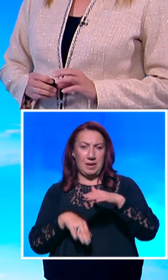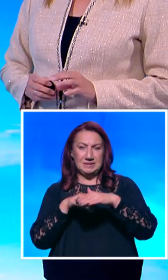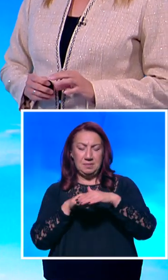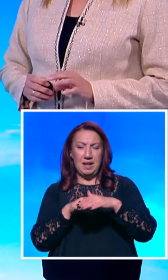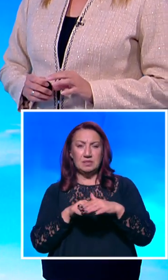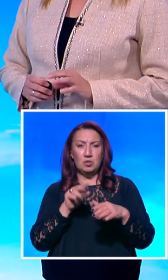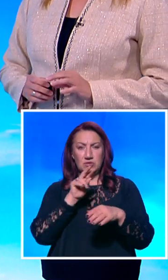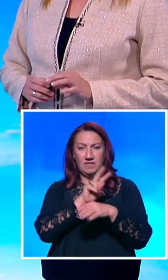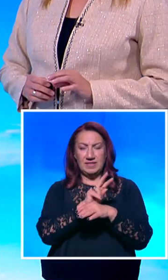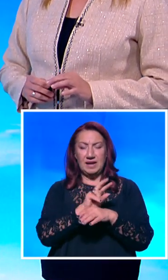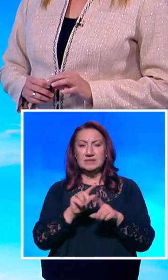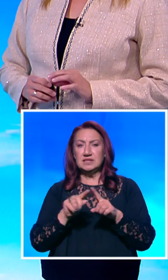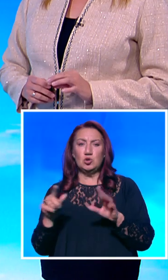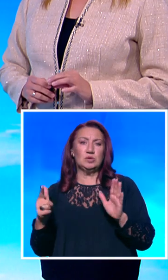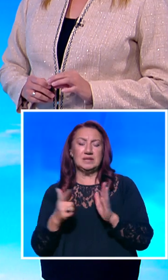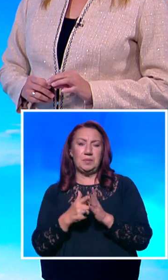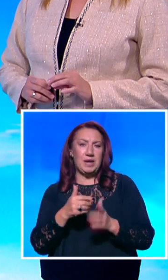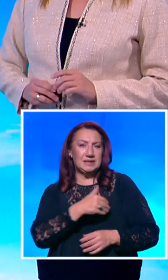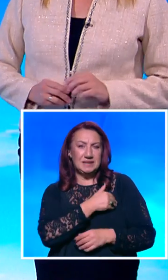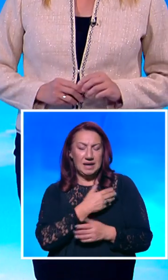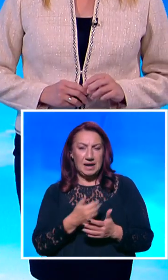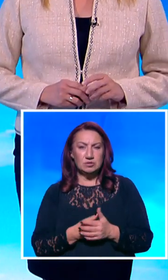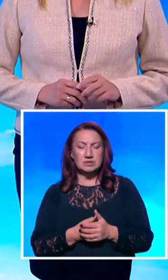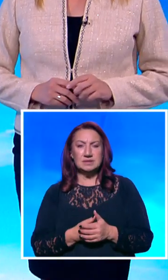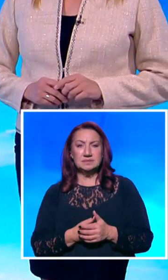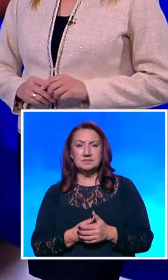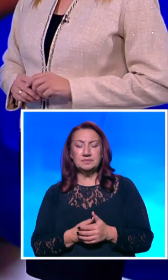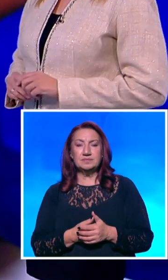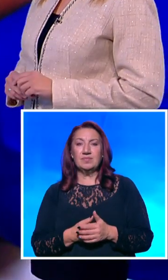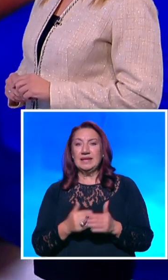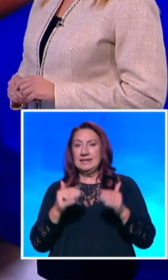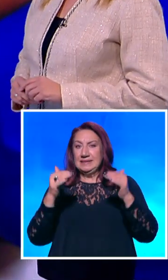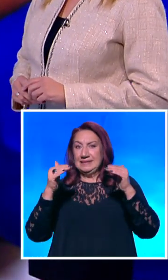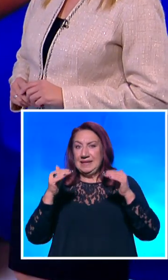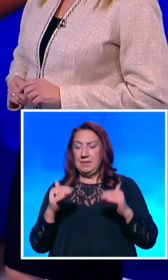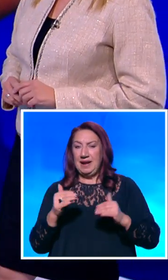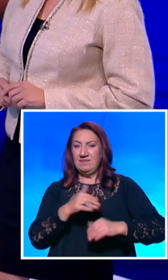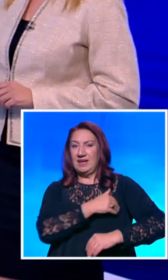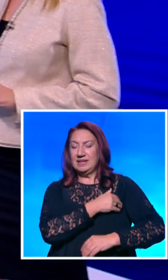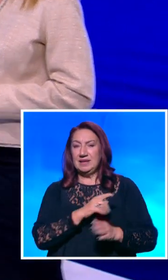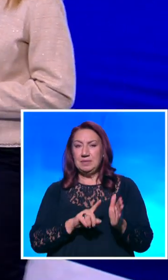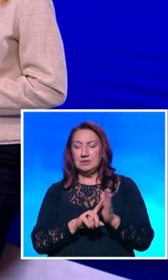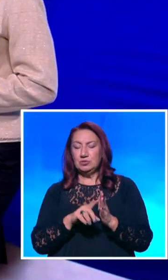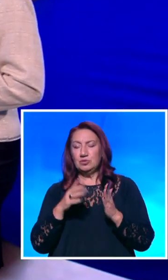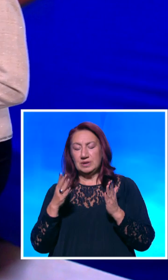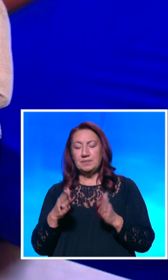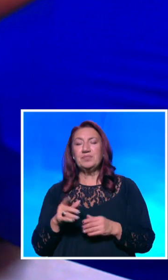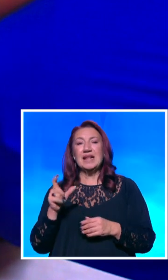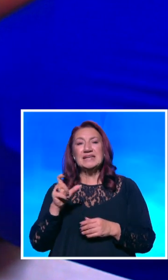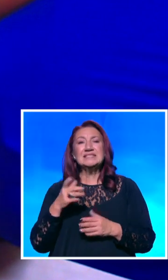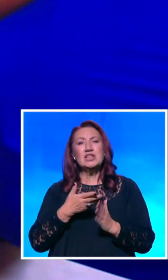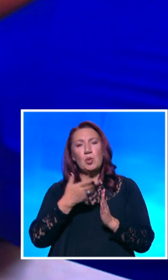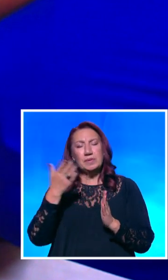между 12 и 17° с трайното понижение на температурите синоптиците от националния институт по метеорология и